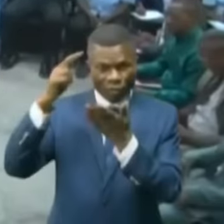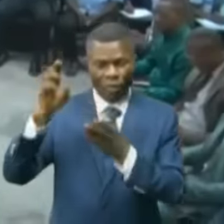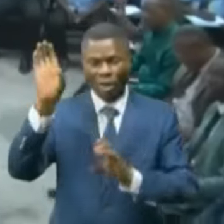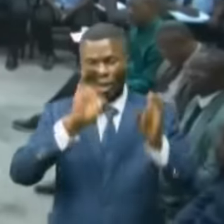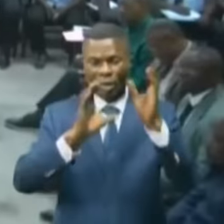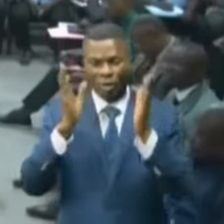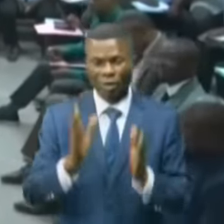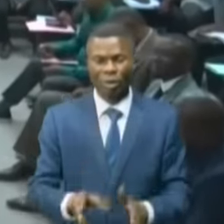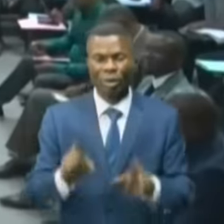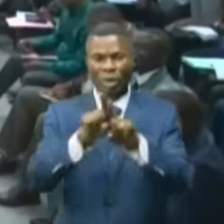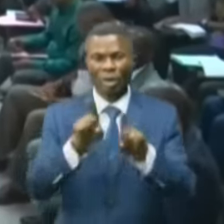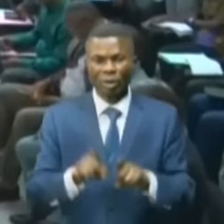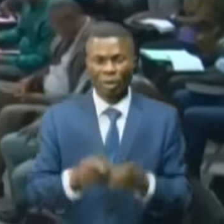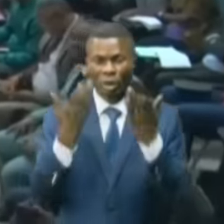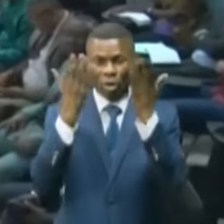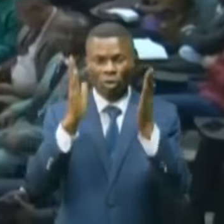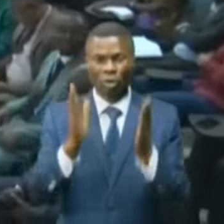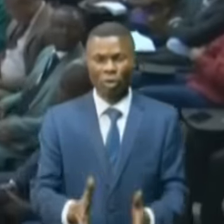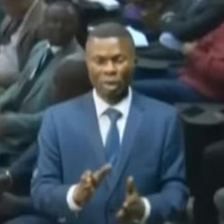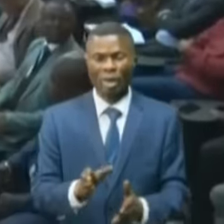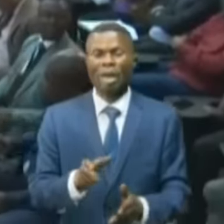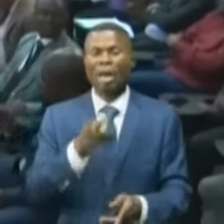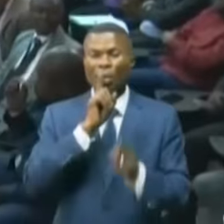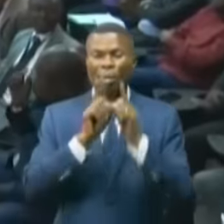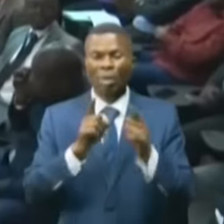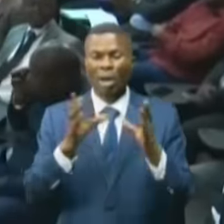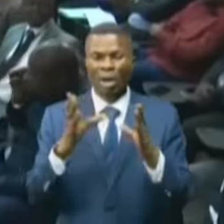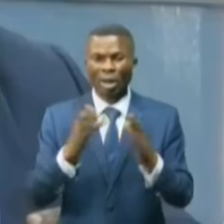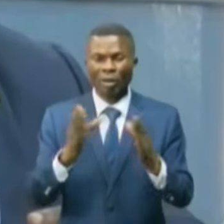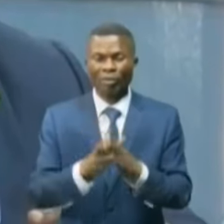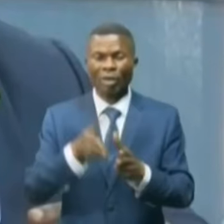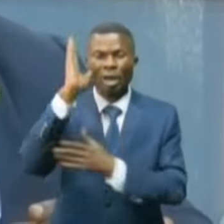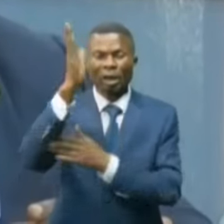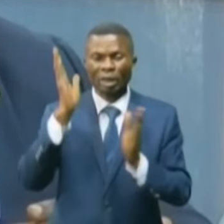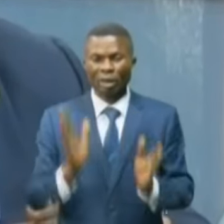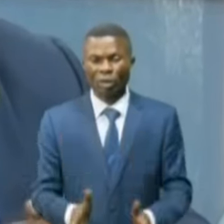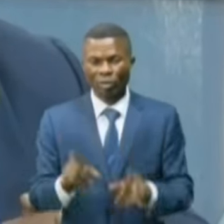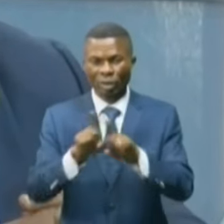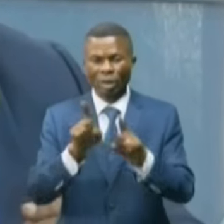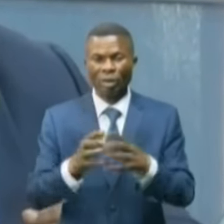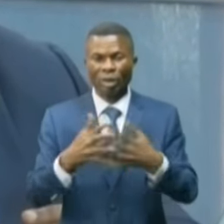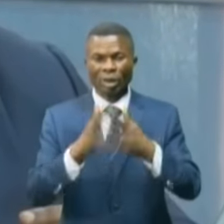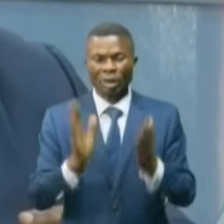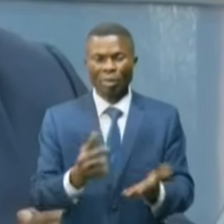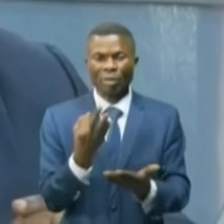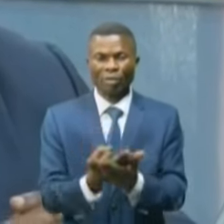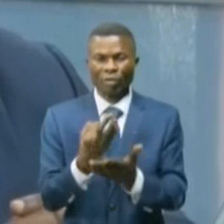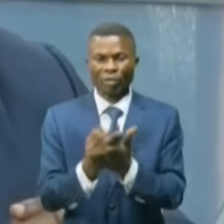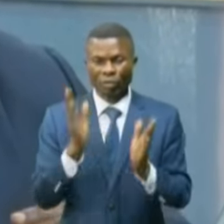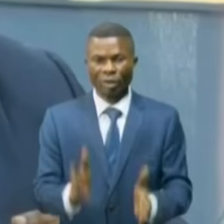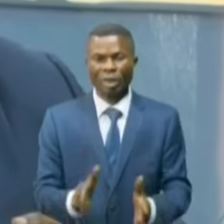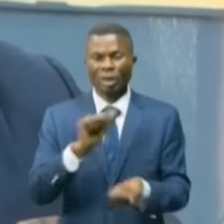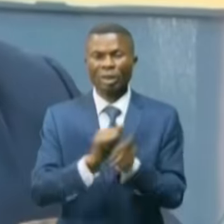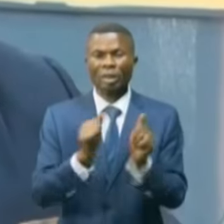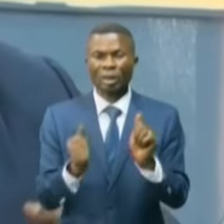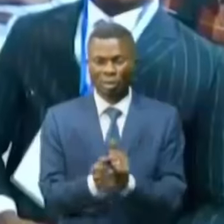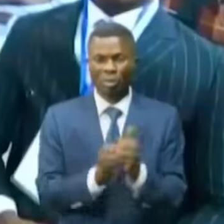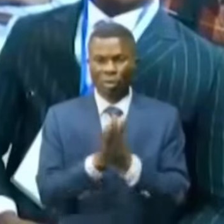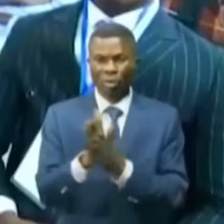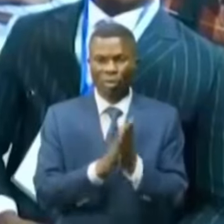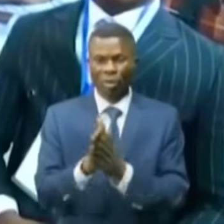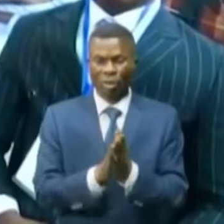scientifiques ainsi que les étudiants d'échanger avec les conférenciers et les partenaires financiers autour des questions liées